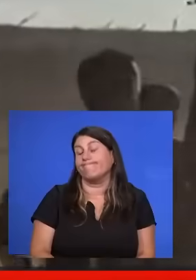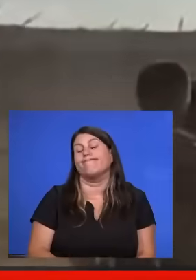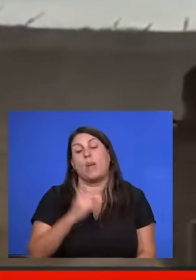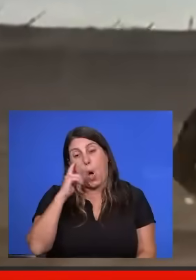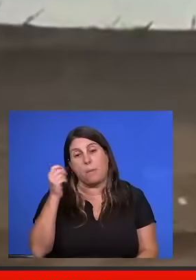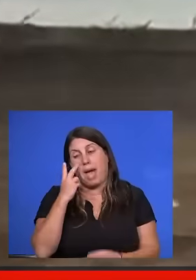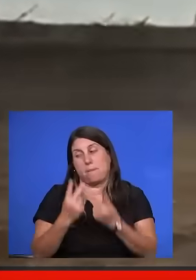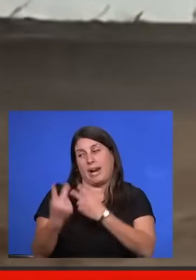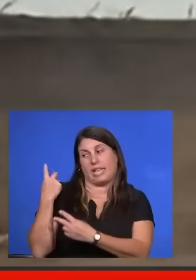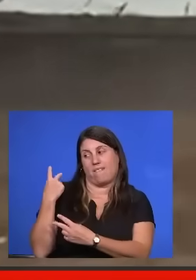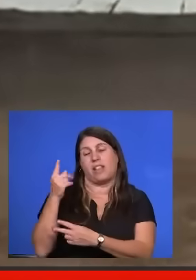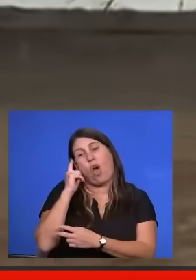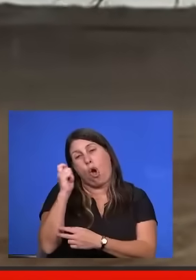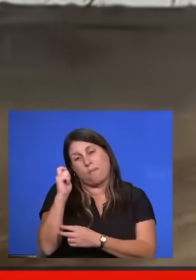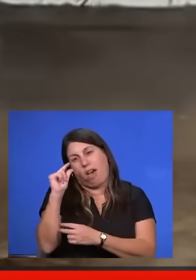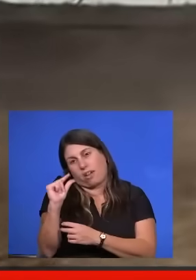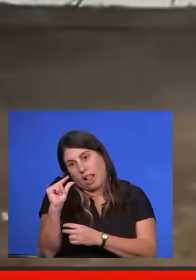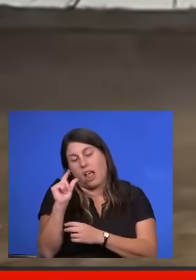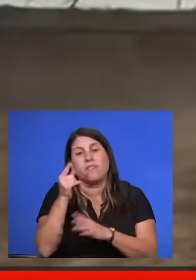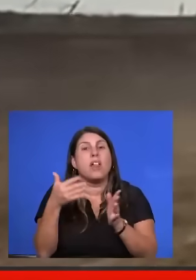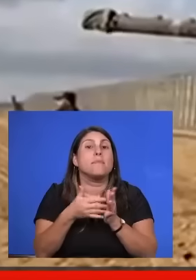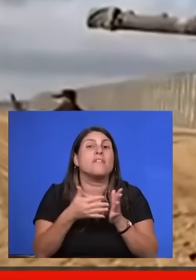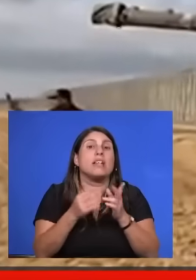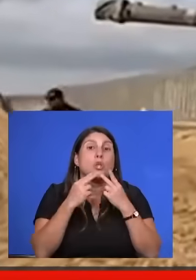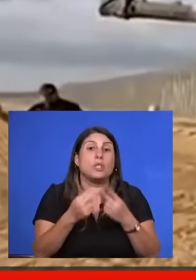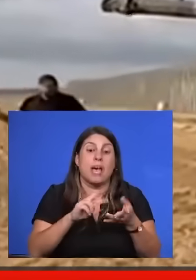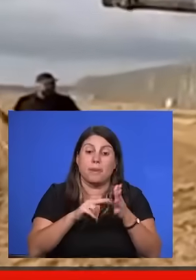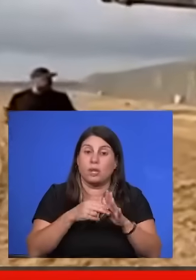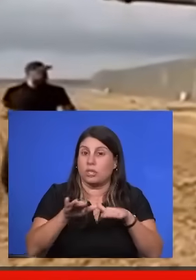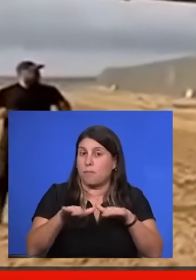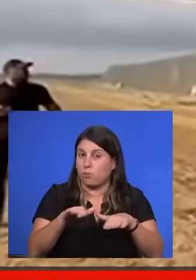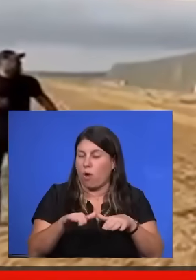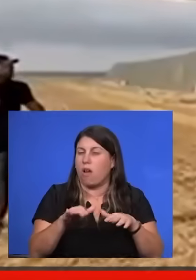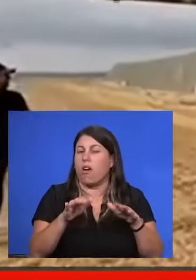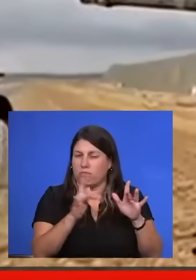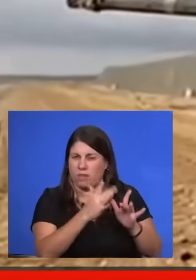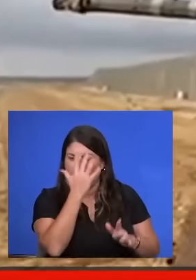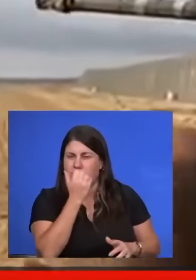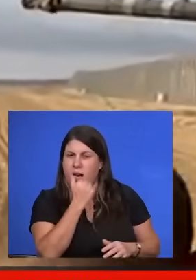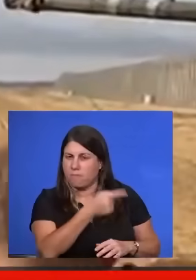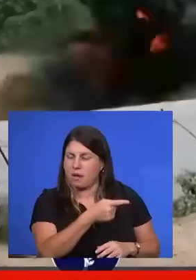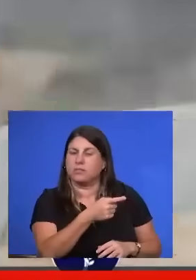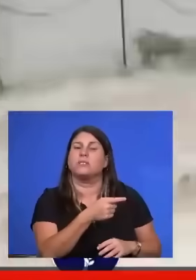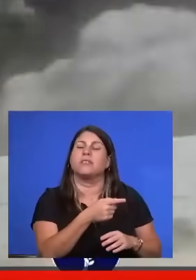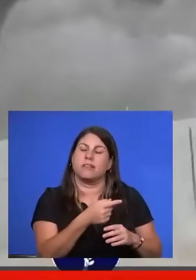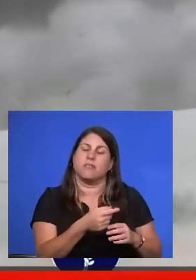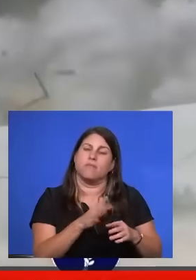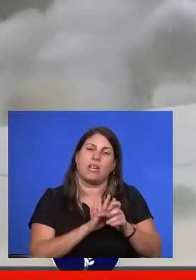מאוד, אבל במבחן התוצאה, מדיניות הממשלה כלפי חמאס הובילה לקטסטרופה שאנחנו נמצאים בה היום.